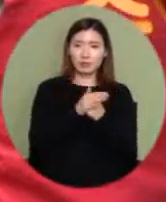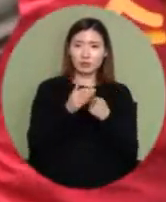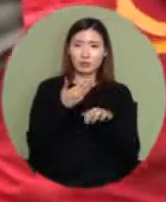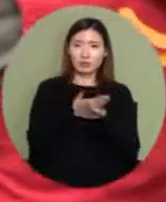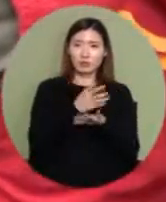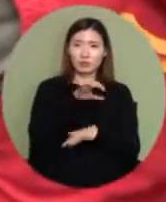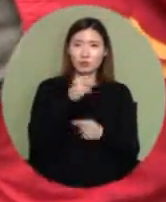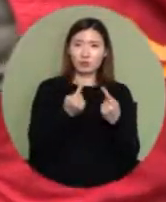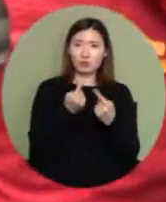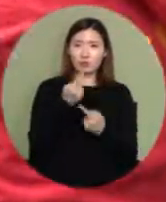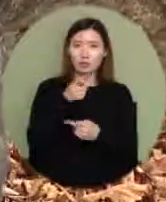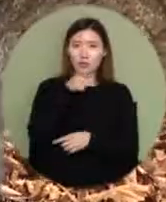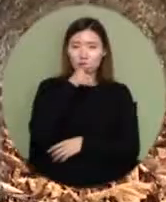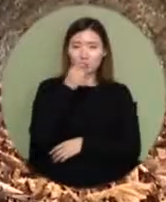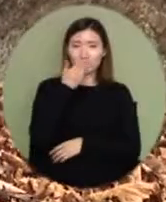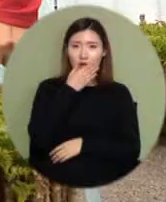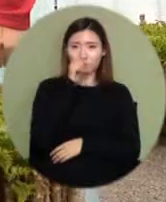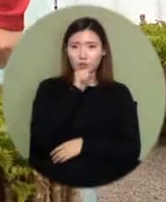비해서 당도가 좀 좋습니다.